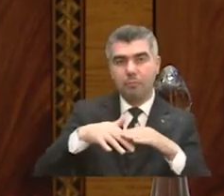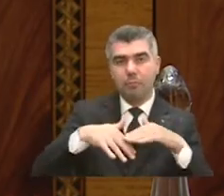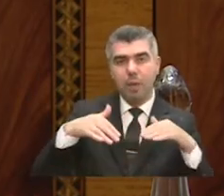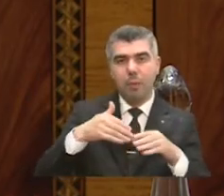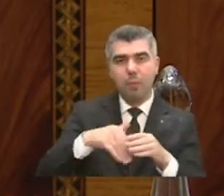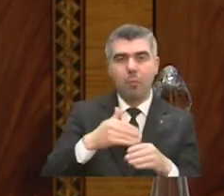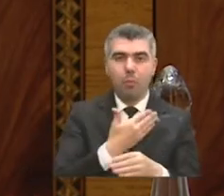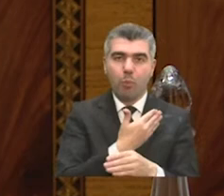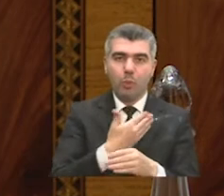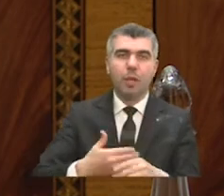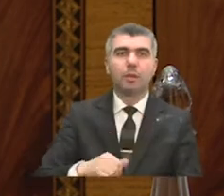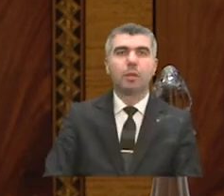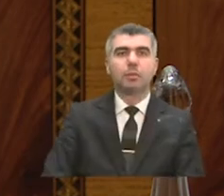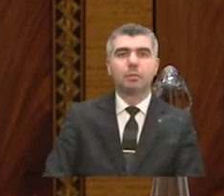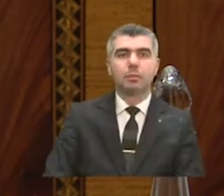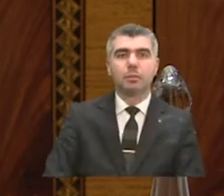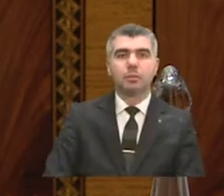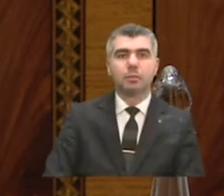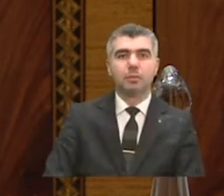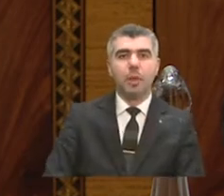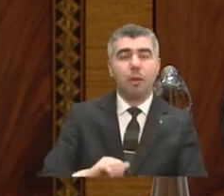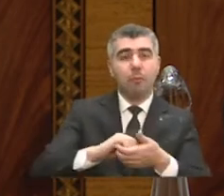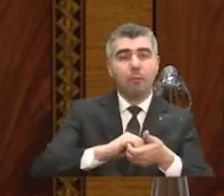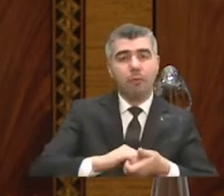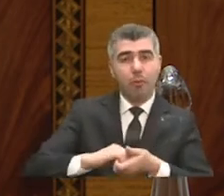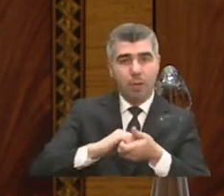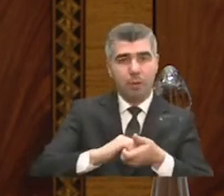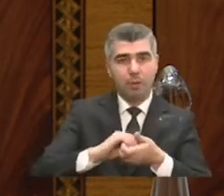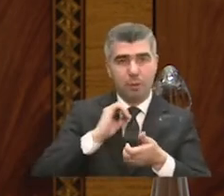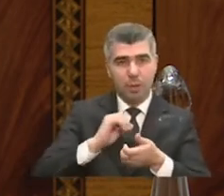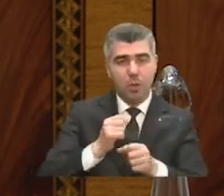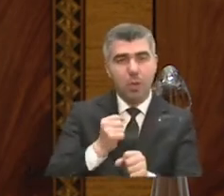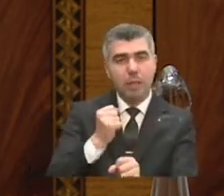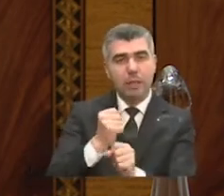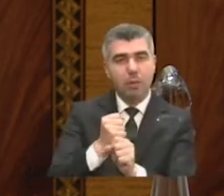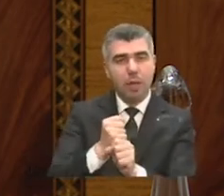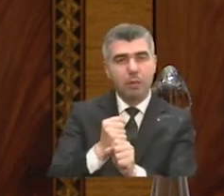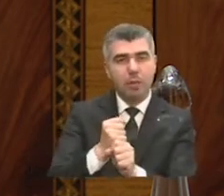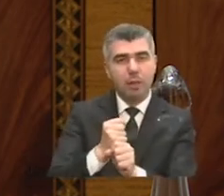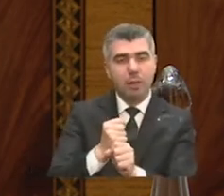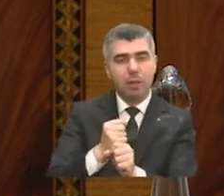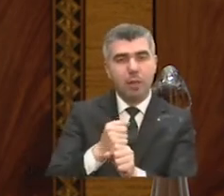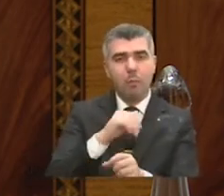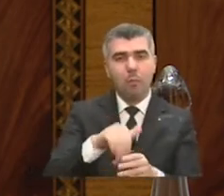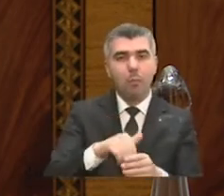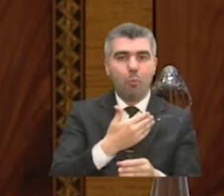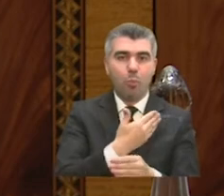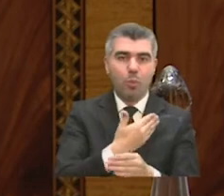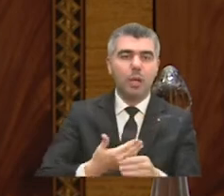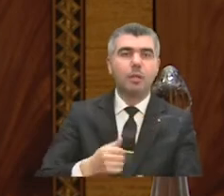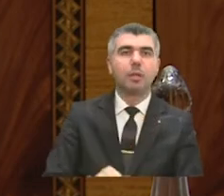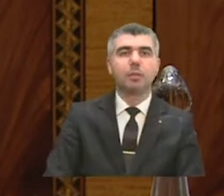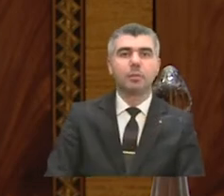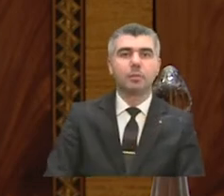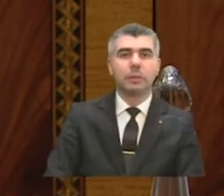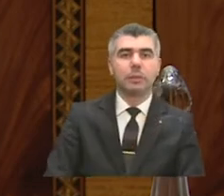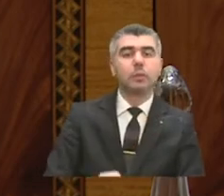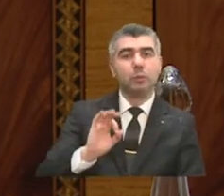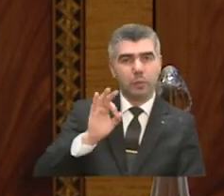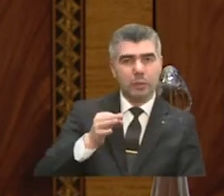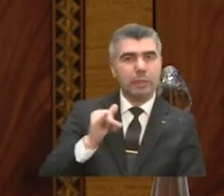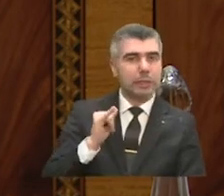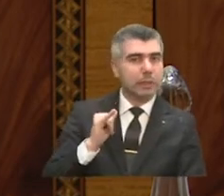et messieurs les parlementaires et conseillers, notre groupe, le groupe de